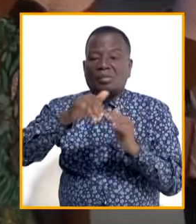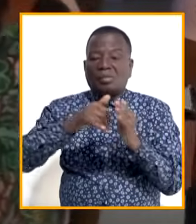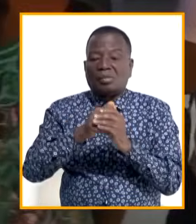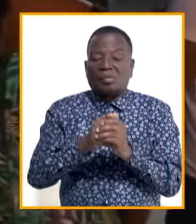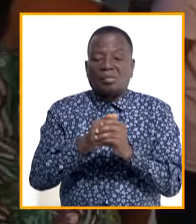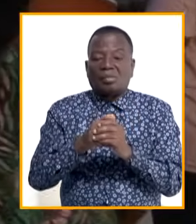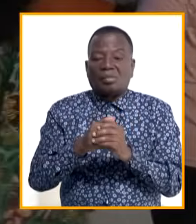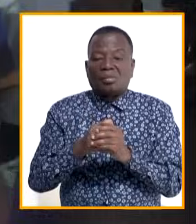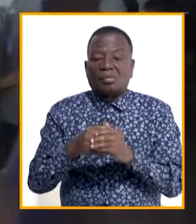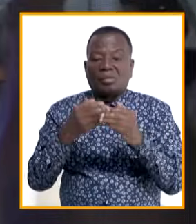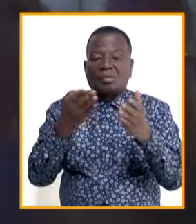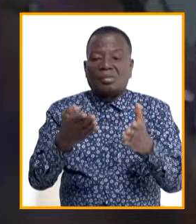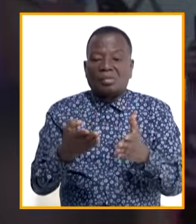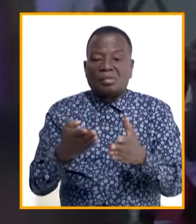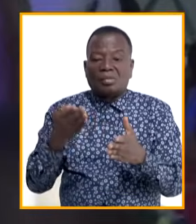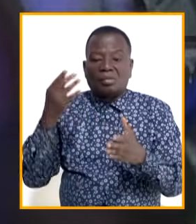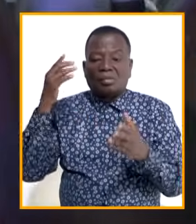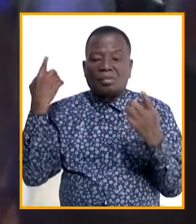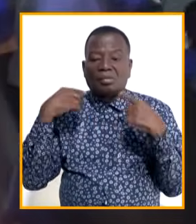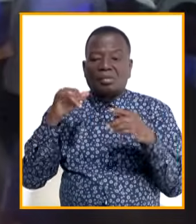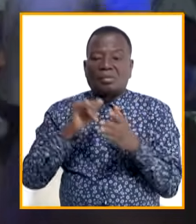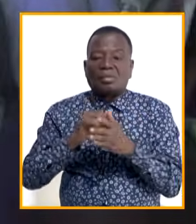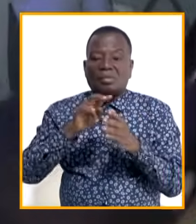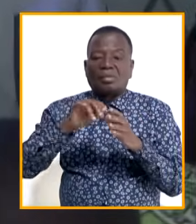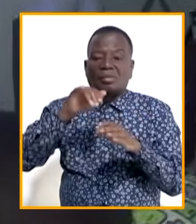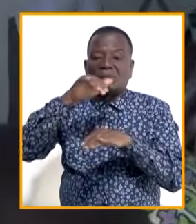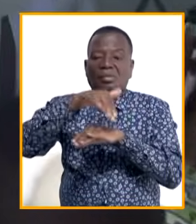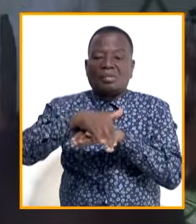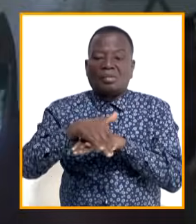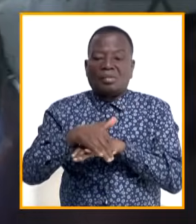facettes mises en exergue à l'occasion de cette nuit dédiée.